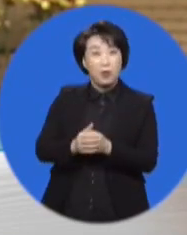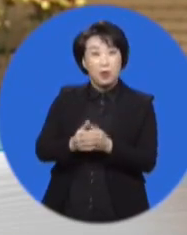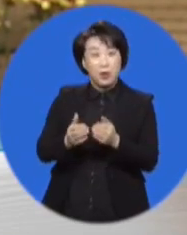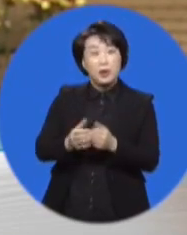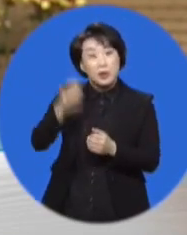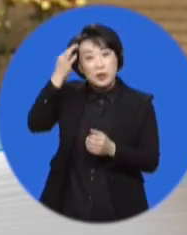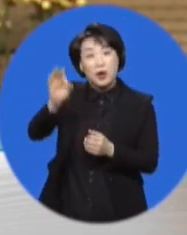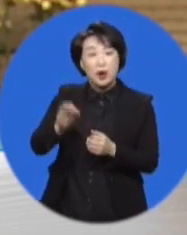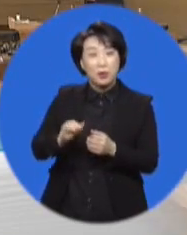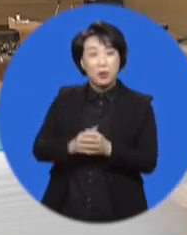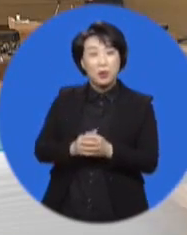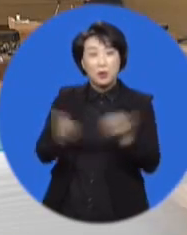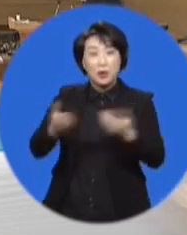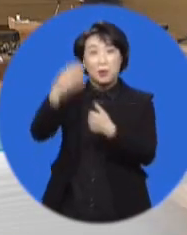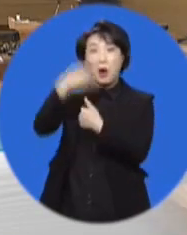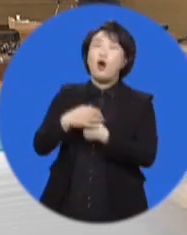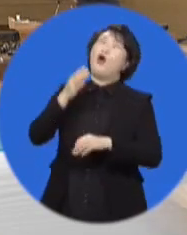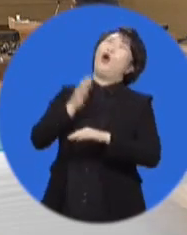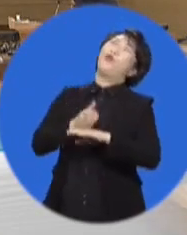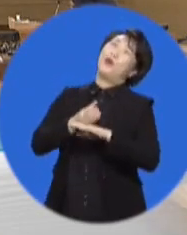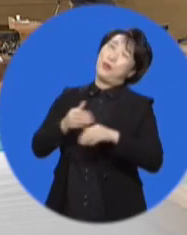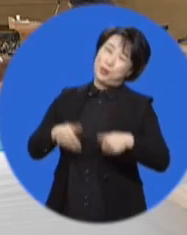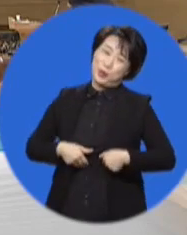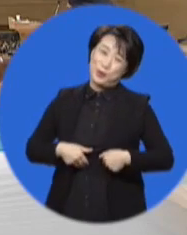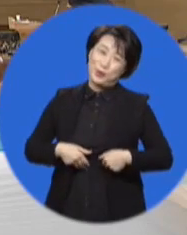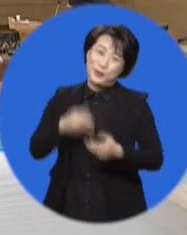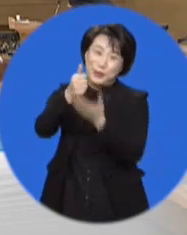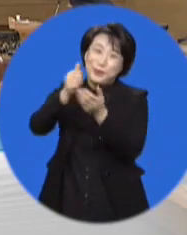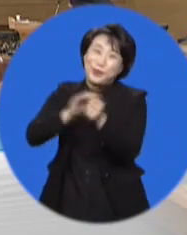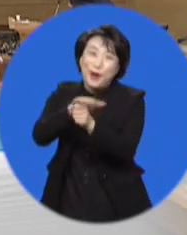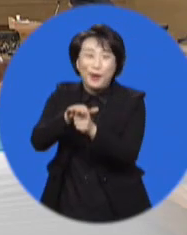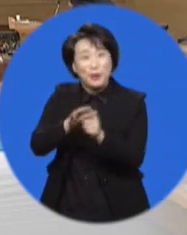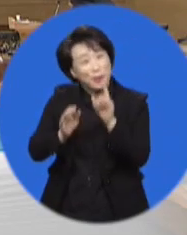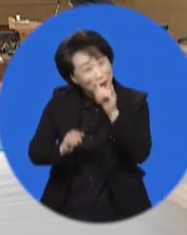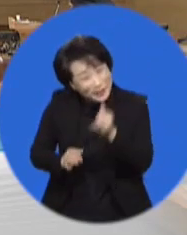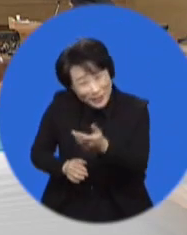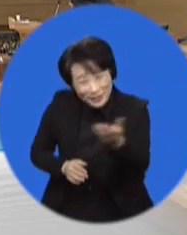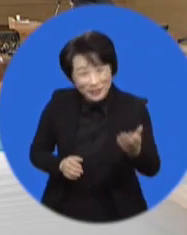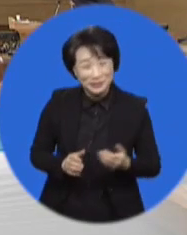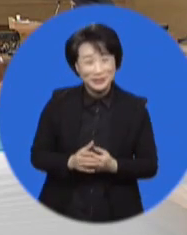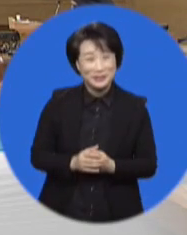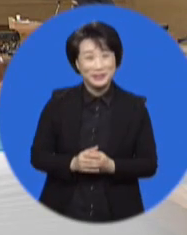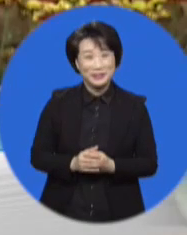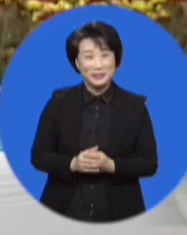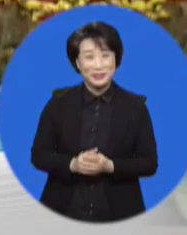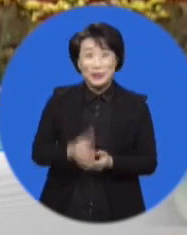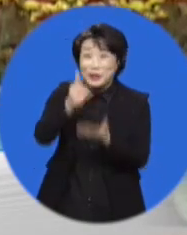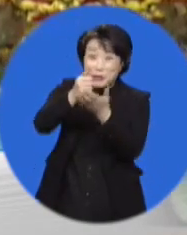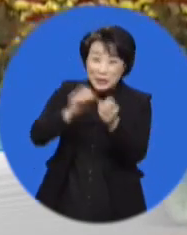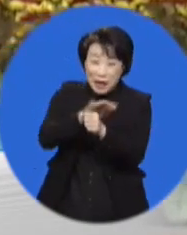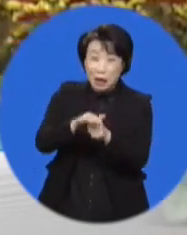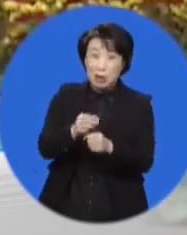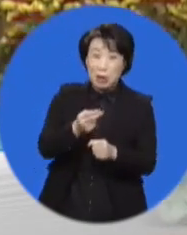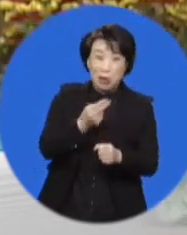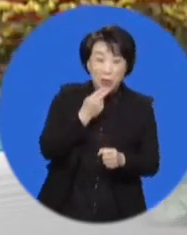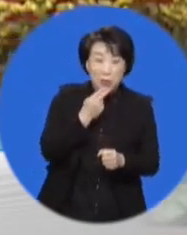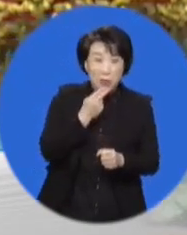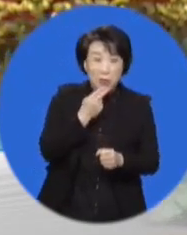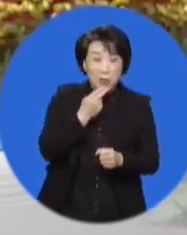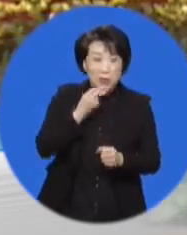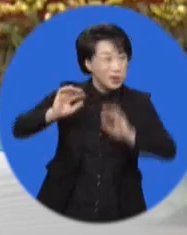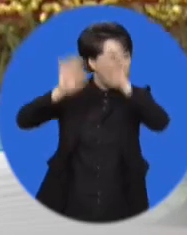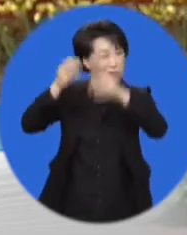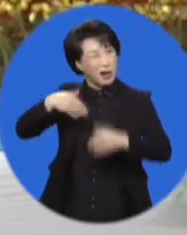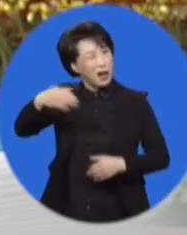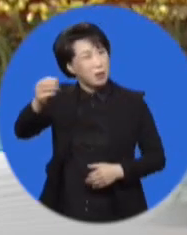감사함에 받아들이라 이 말이지. 주님을 사랑한다면서 응? 주님을 사랑하지 않는다면 절대 천국